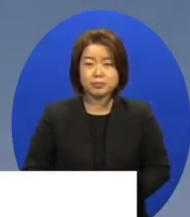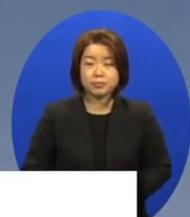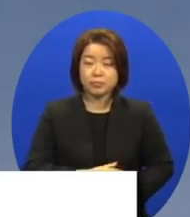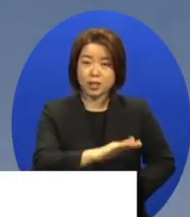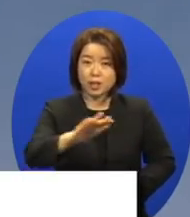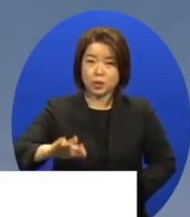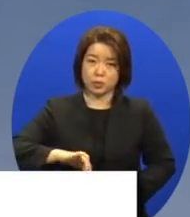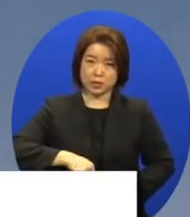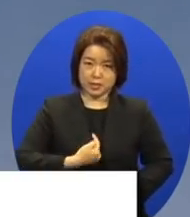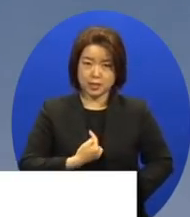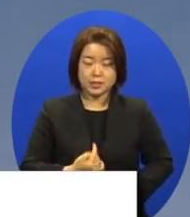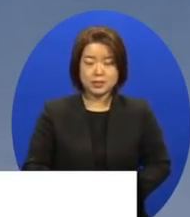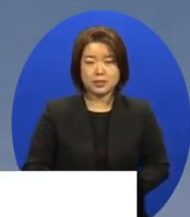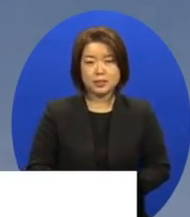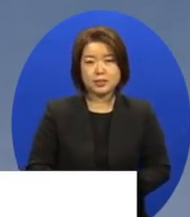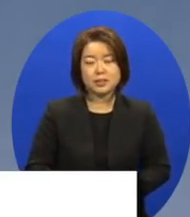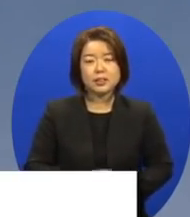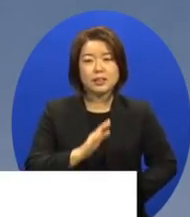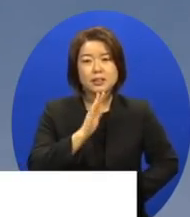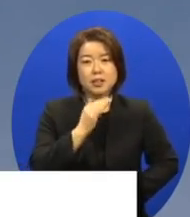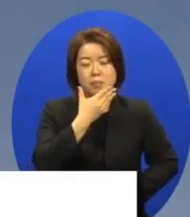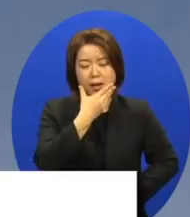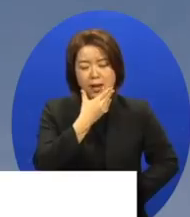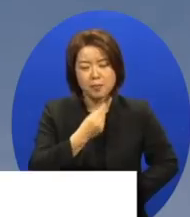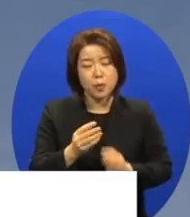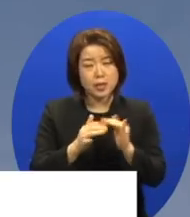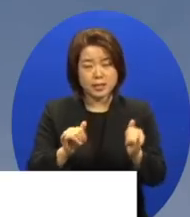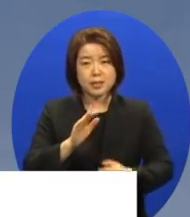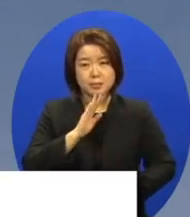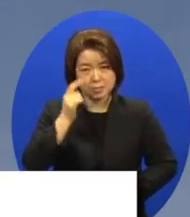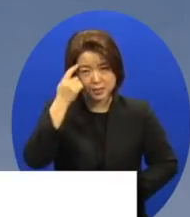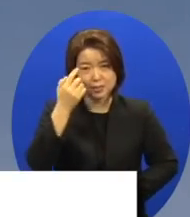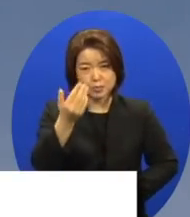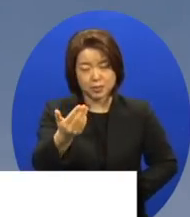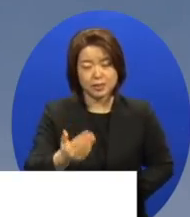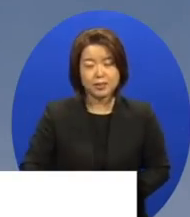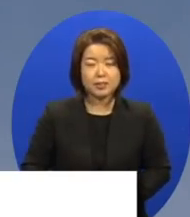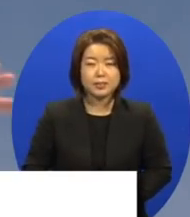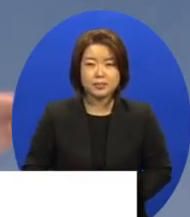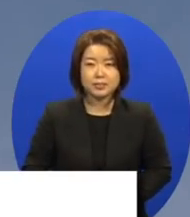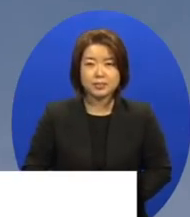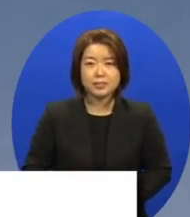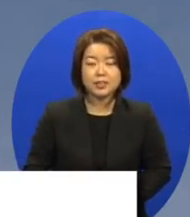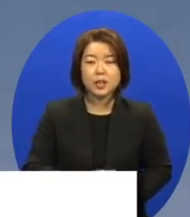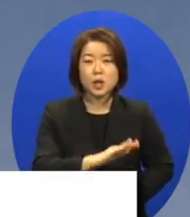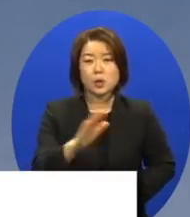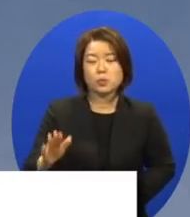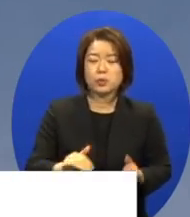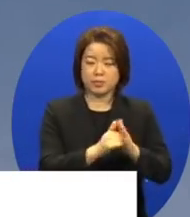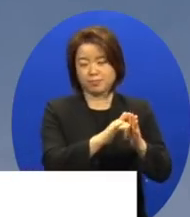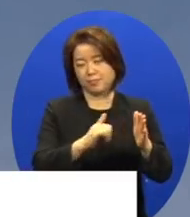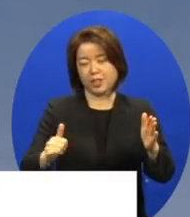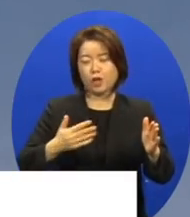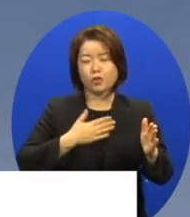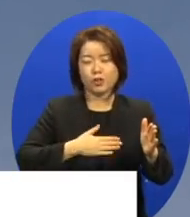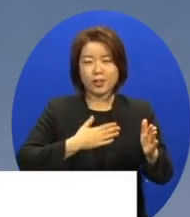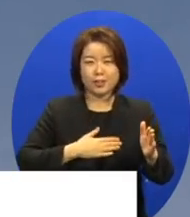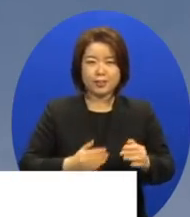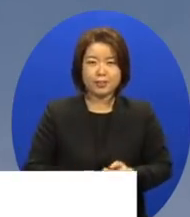우리 자신이 정말 행복한 사람 인가요 우리 가족들이 압니다